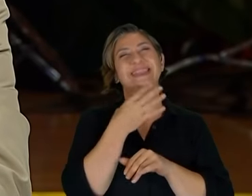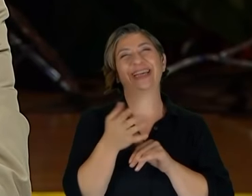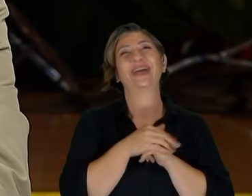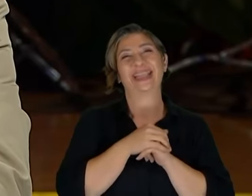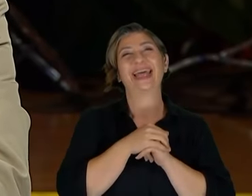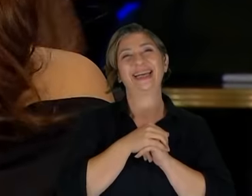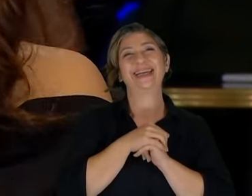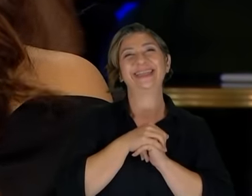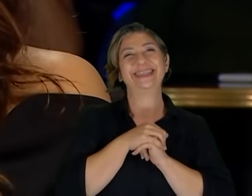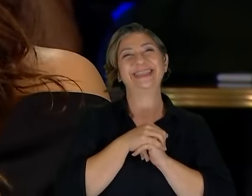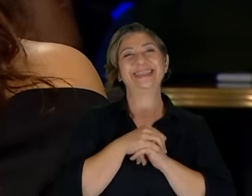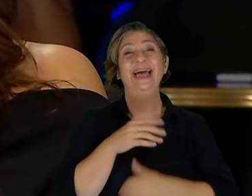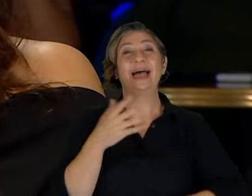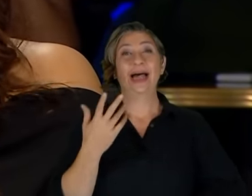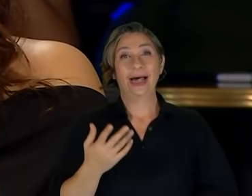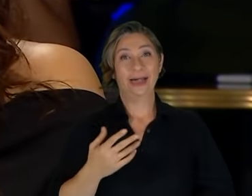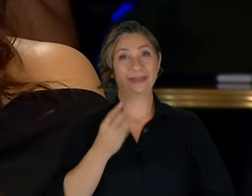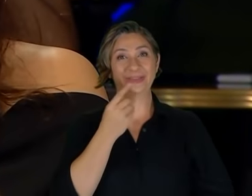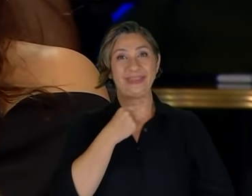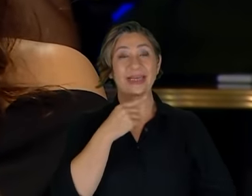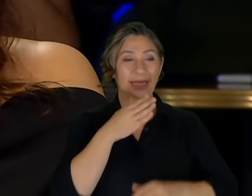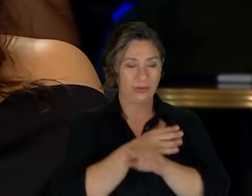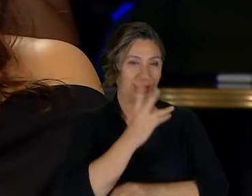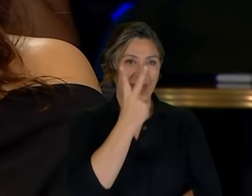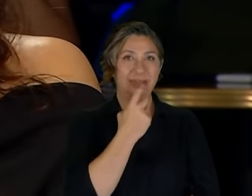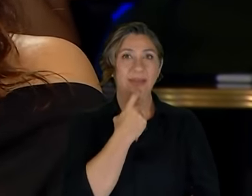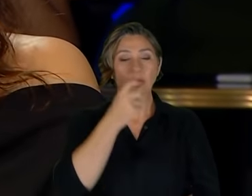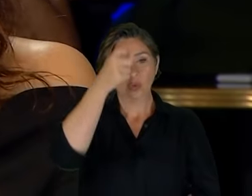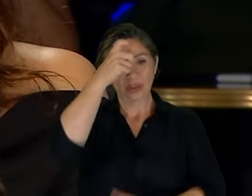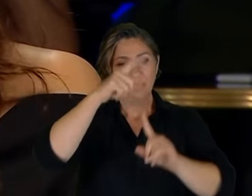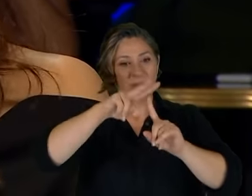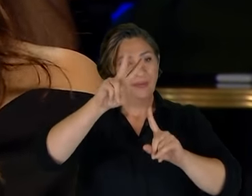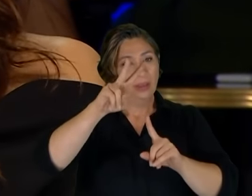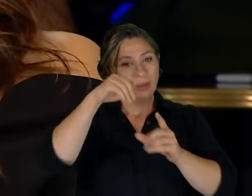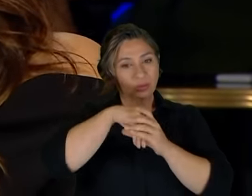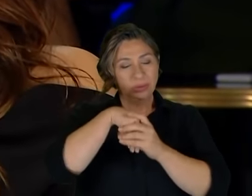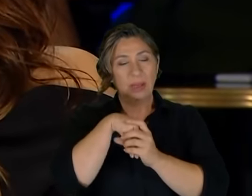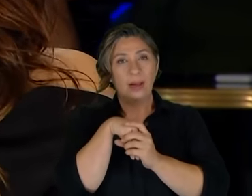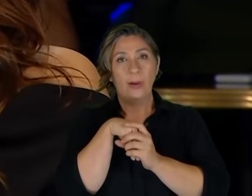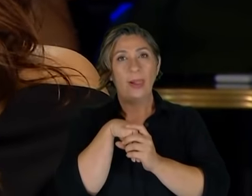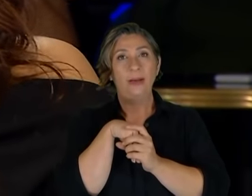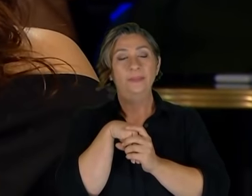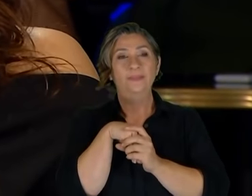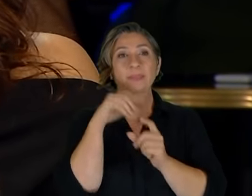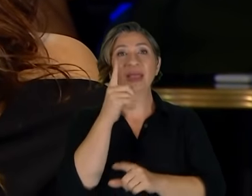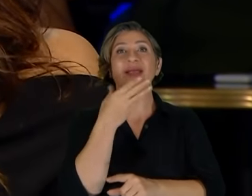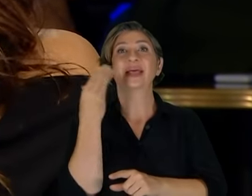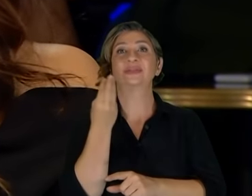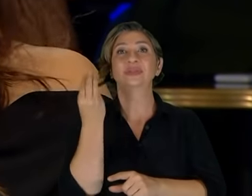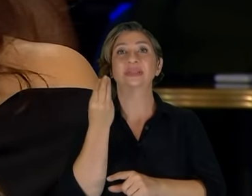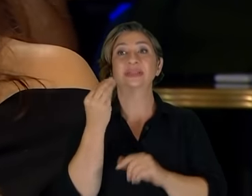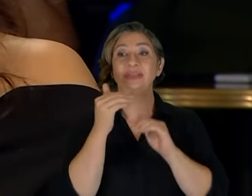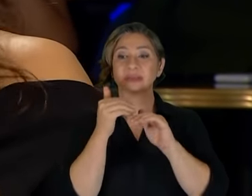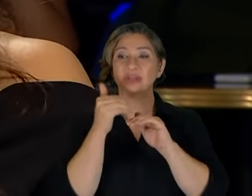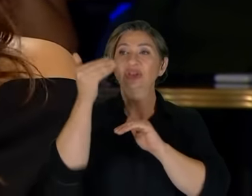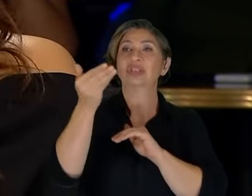ederim. Peki o zaman ama şeydi hakikaten. Yani hani Türk televizyonlarında yani hani bir gencin